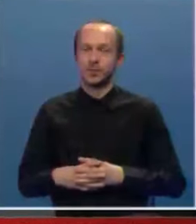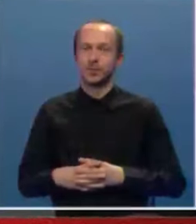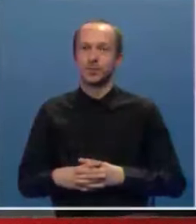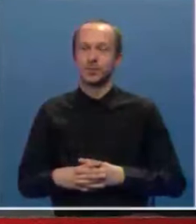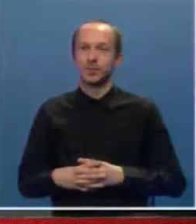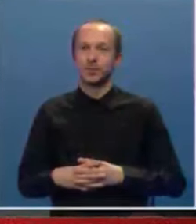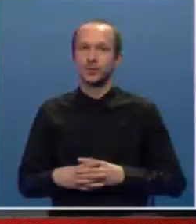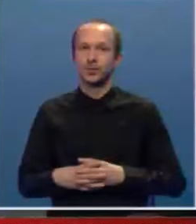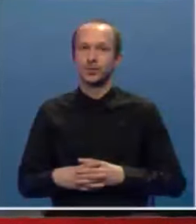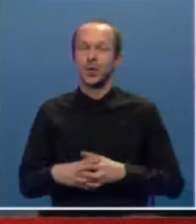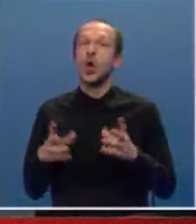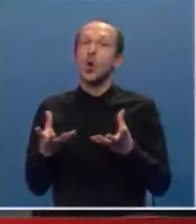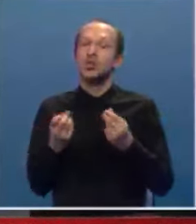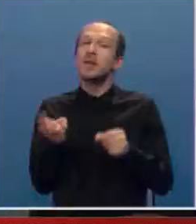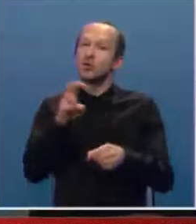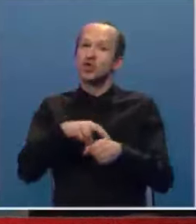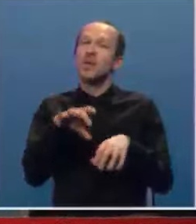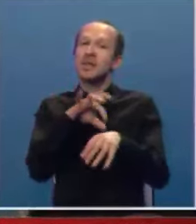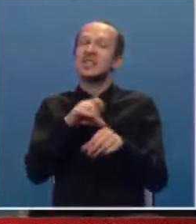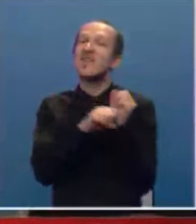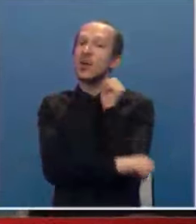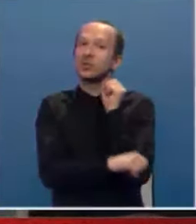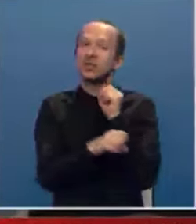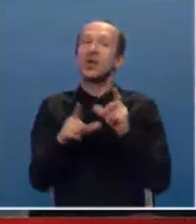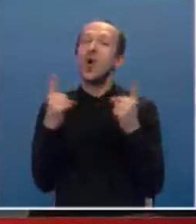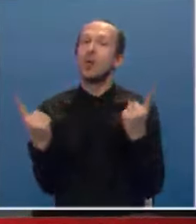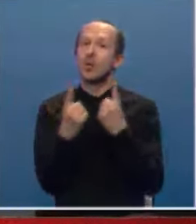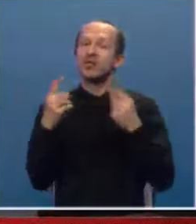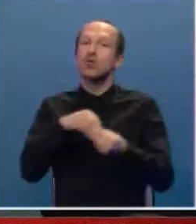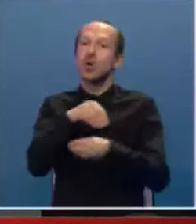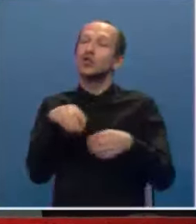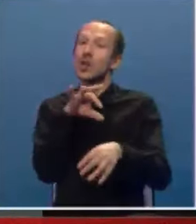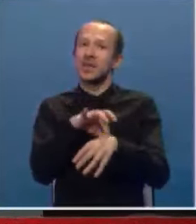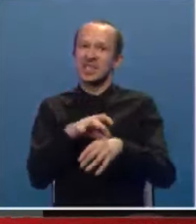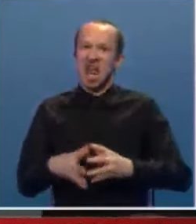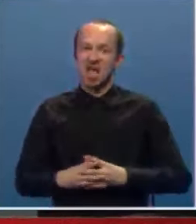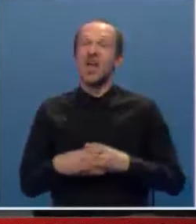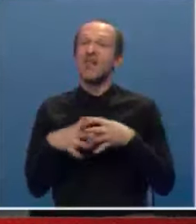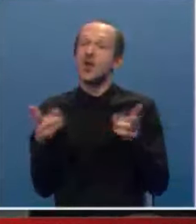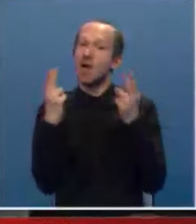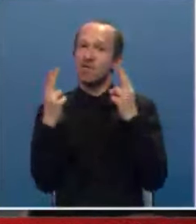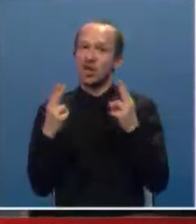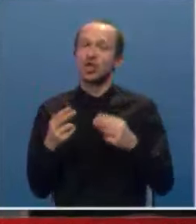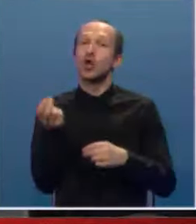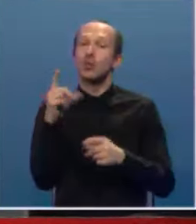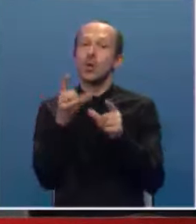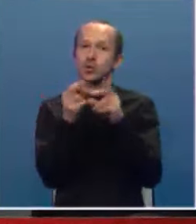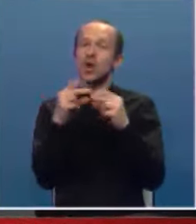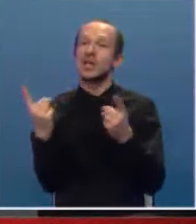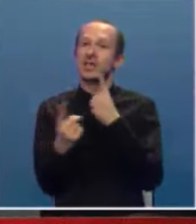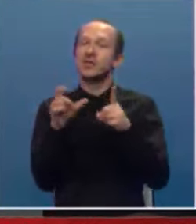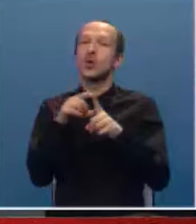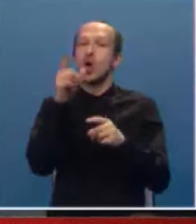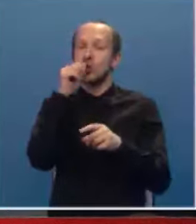srediti. Uzimanje učešća medicinskih fakulteta u promovisanju porodične medicine je veoma važna, jer dobra usluga zavisi od